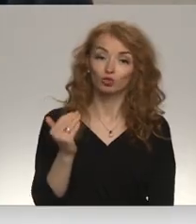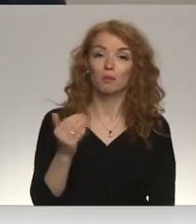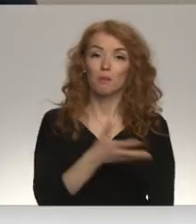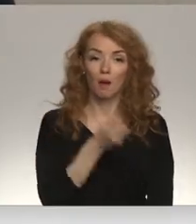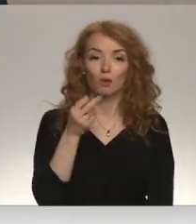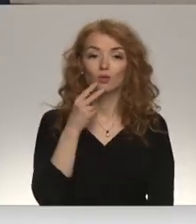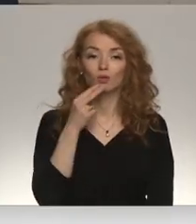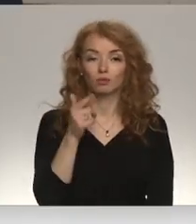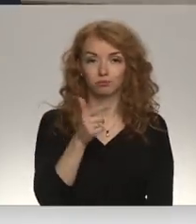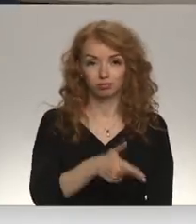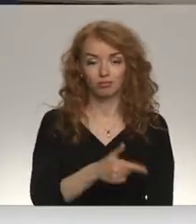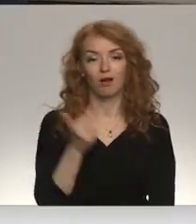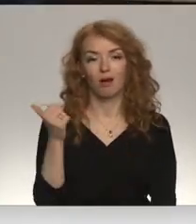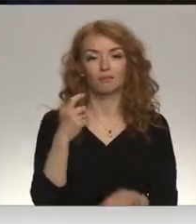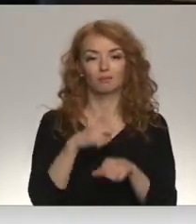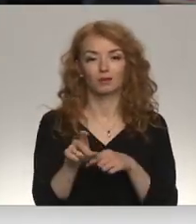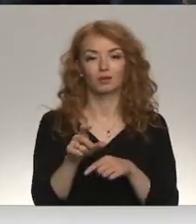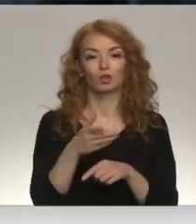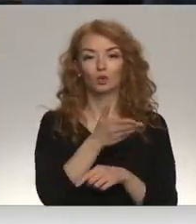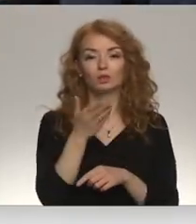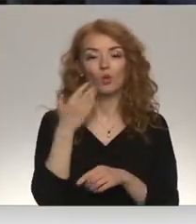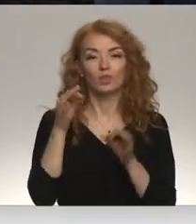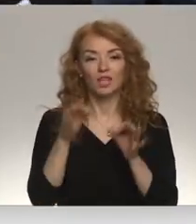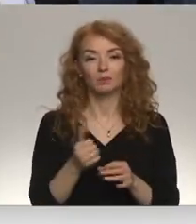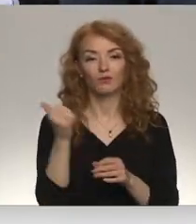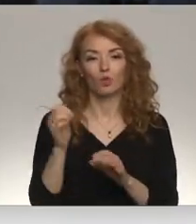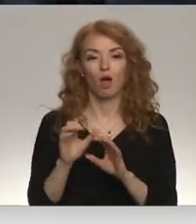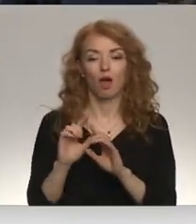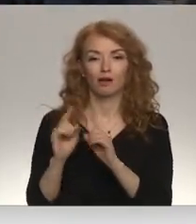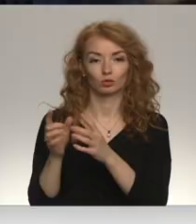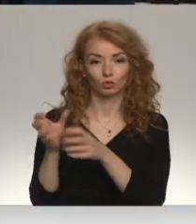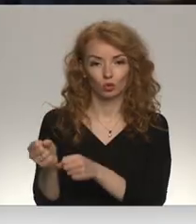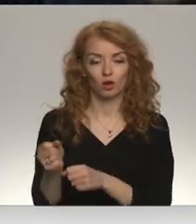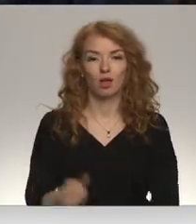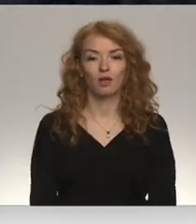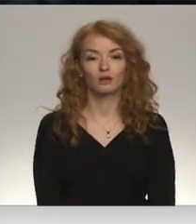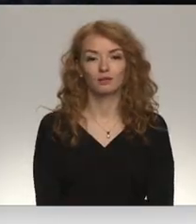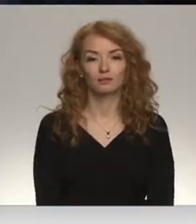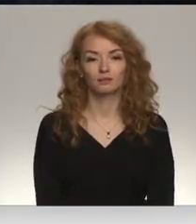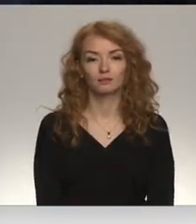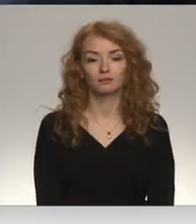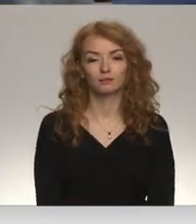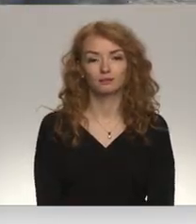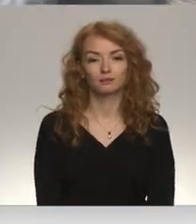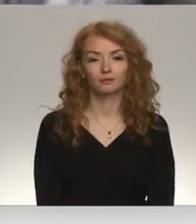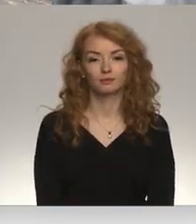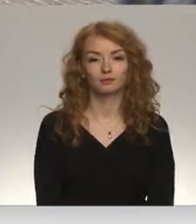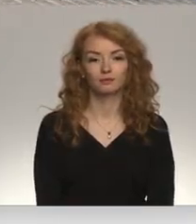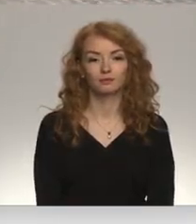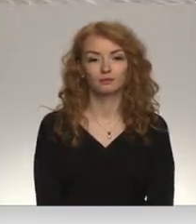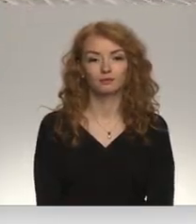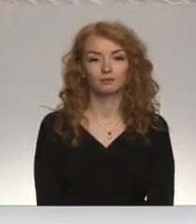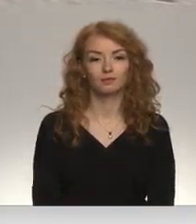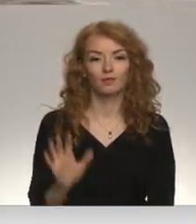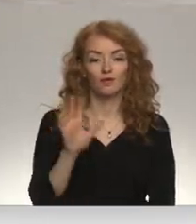Paņem izsmēķi. Viņi nikto, viņš nav tiesības viņu apturēt. Viņš izmetas izsmēķis. Viņi nikto. Ko viņš neko nerē? Lūk, policija, nākiet,